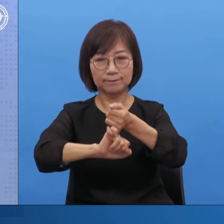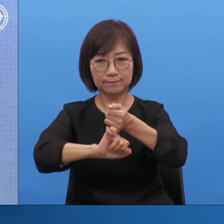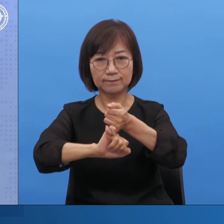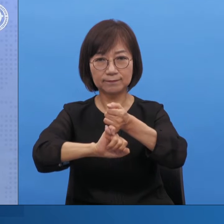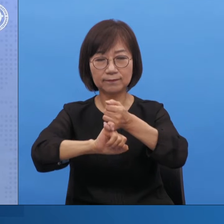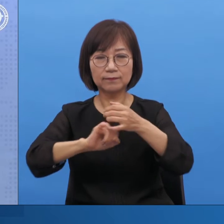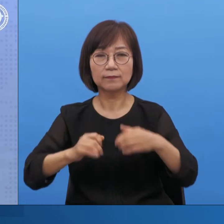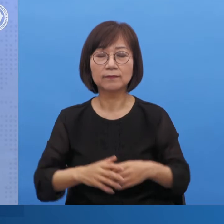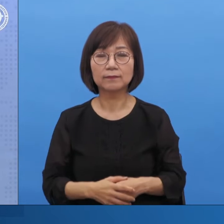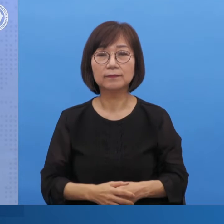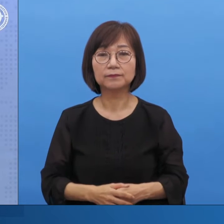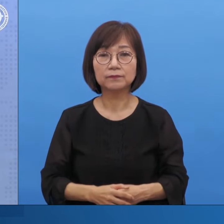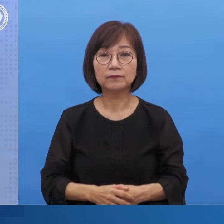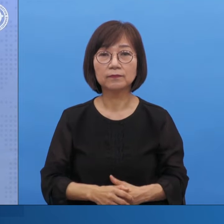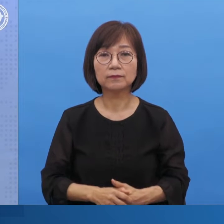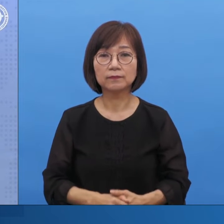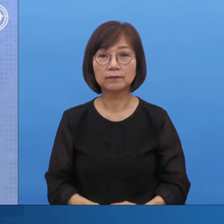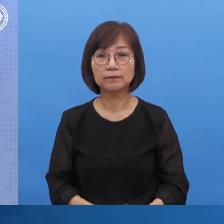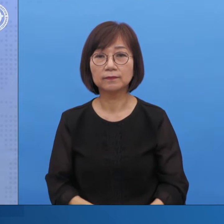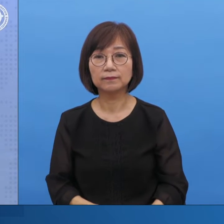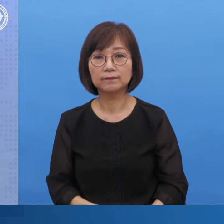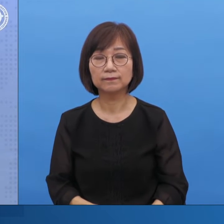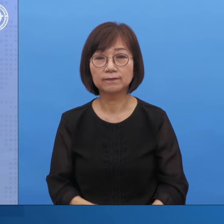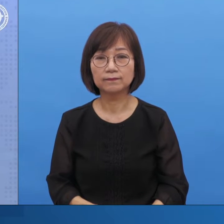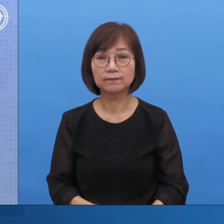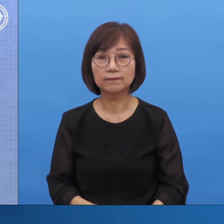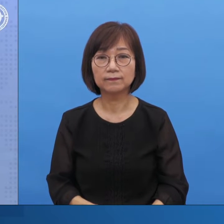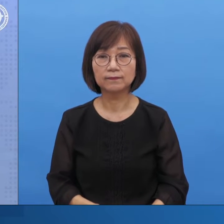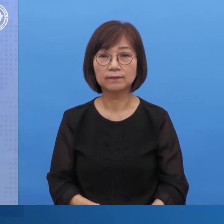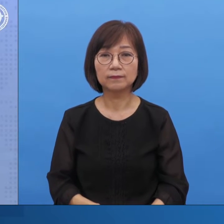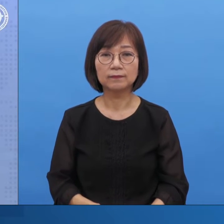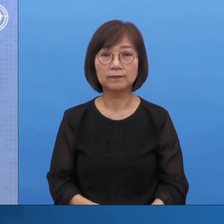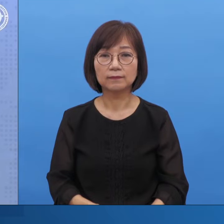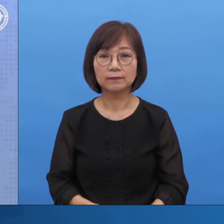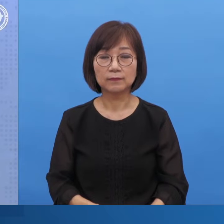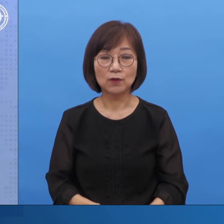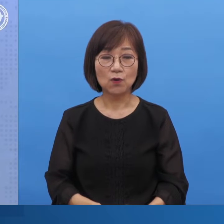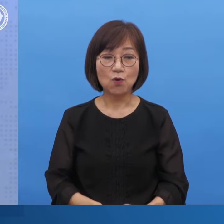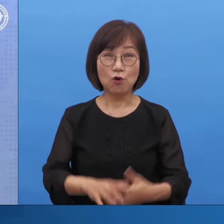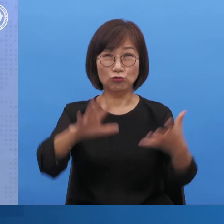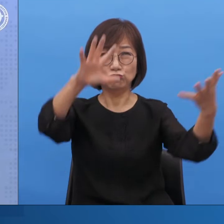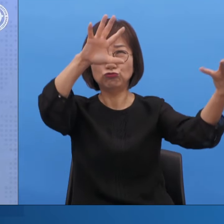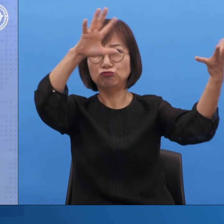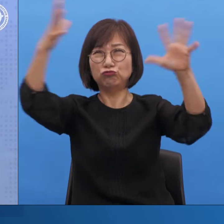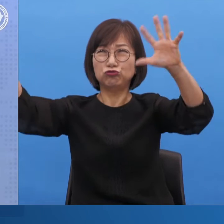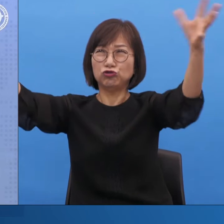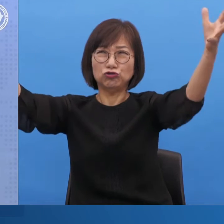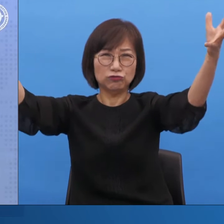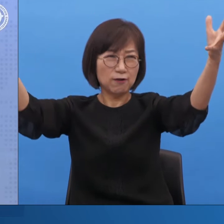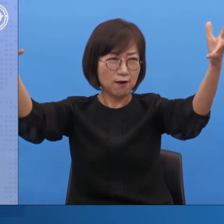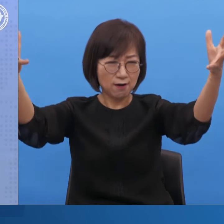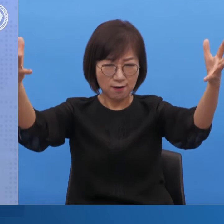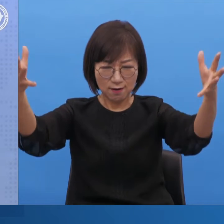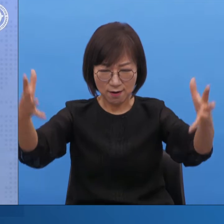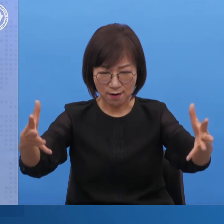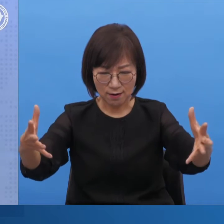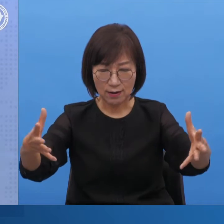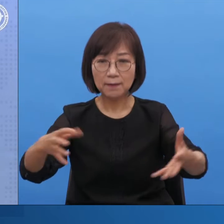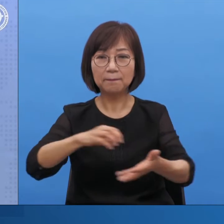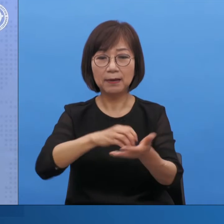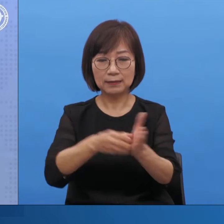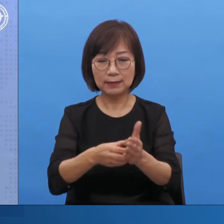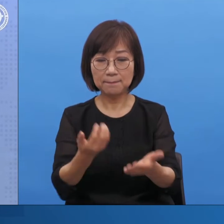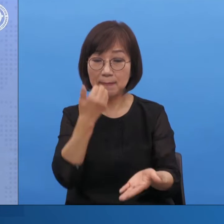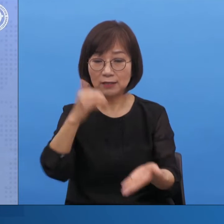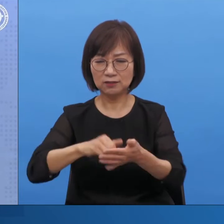not shake, 우주를 담을 수 있는 그 반석 위에 내 교회를 세울 것이다. and I will build my church upon this rock that could even